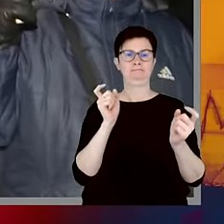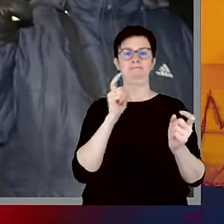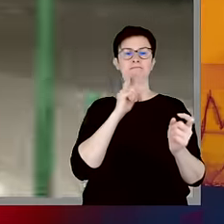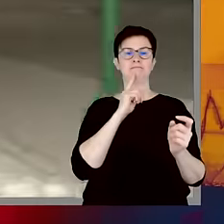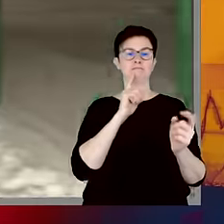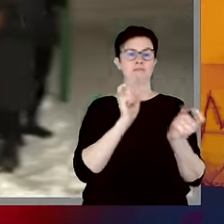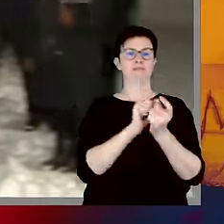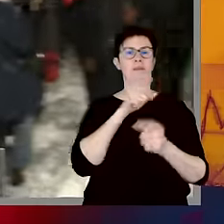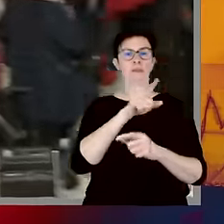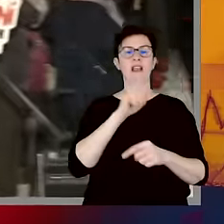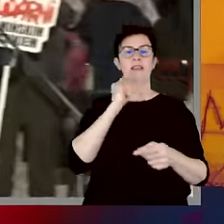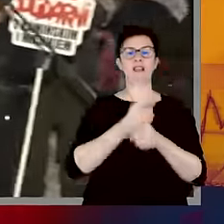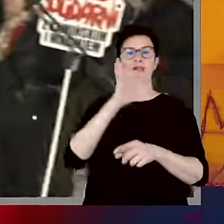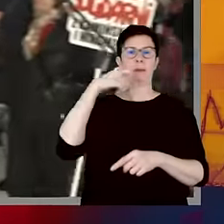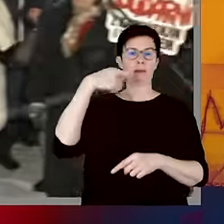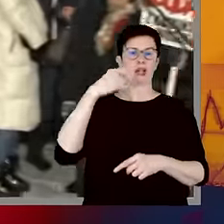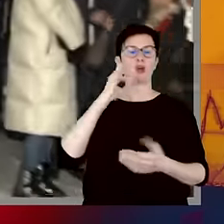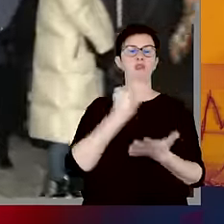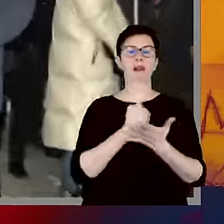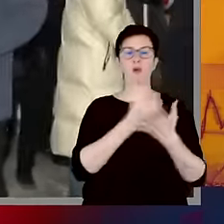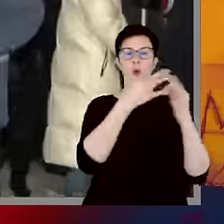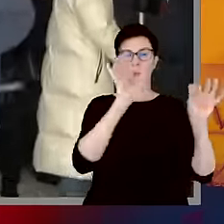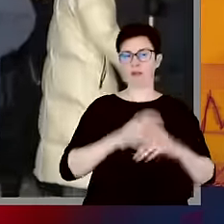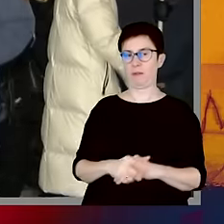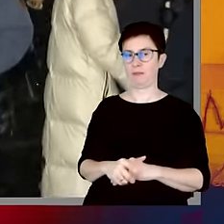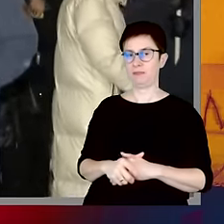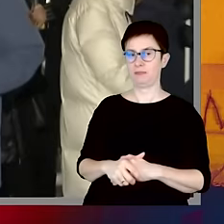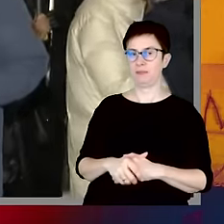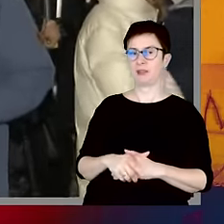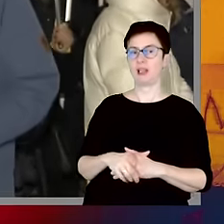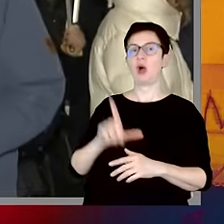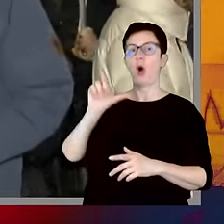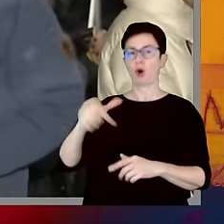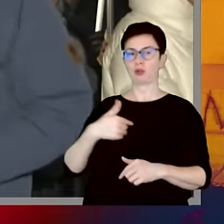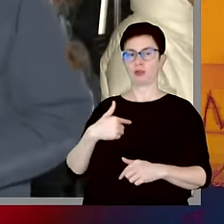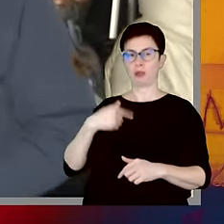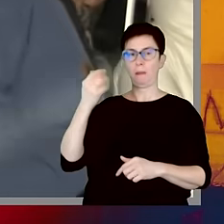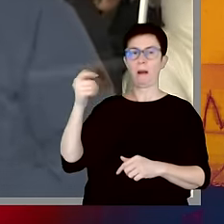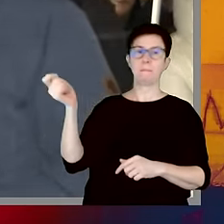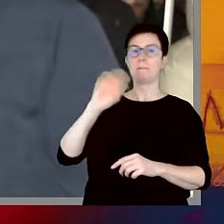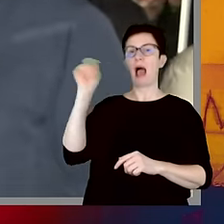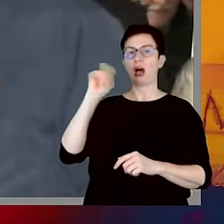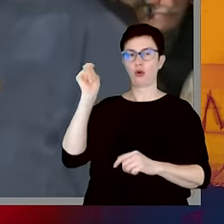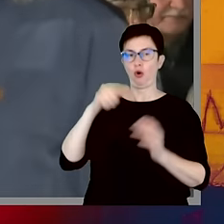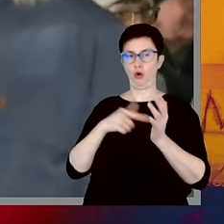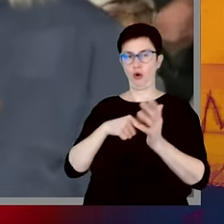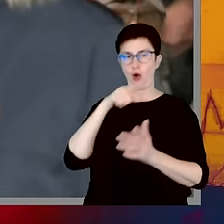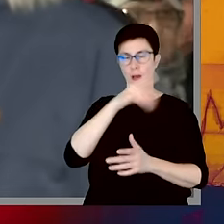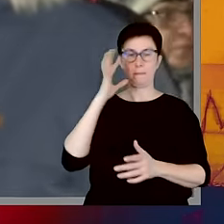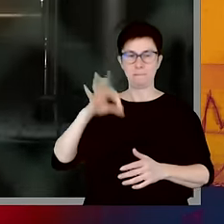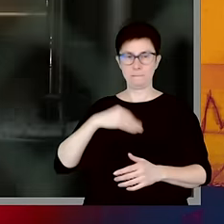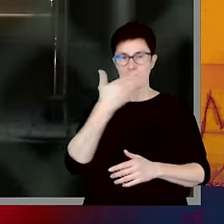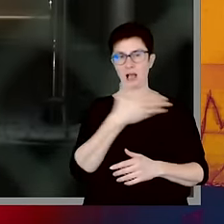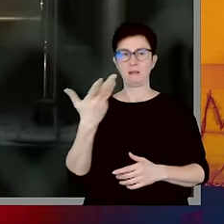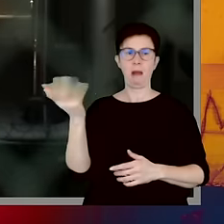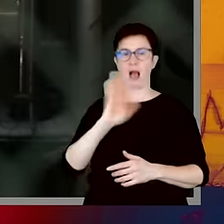sprawie ułaskawienia. No, jeszcze decyzję... Jedyną osobą machającą to jest w tej chwili pani w tym studiu, machająca ręką. To po pierwsze. Po drugie,